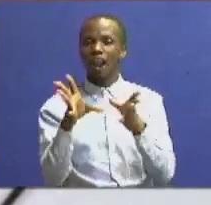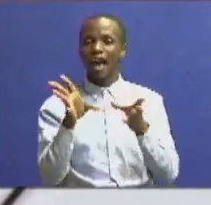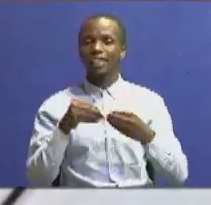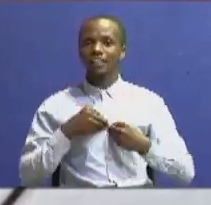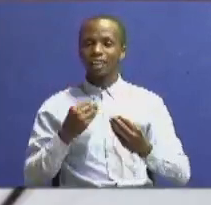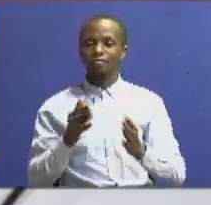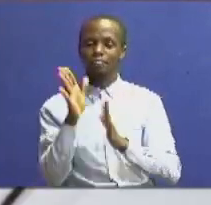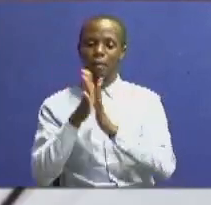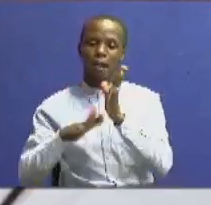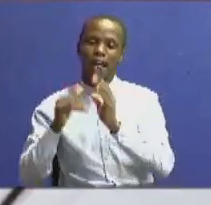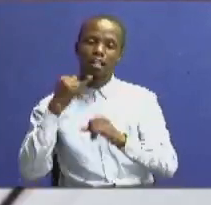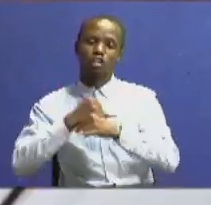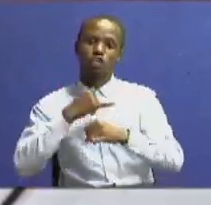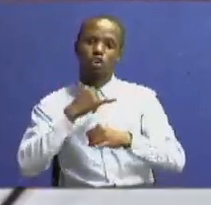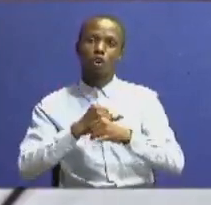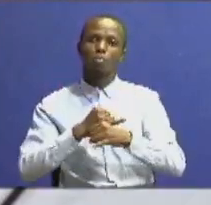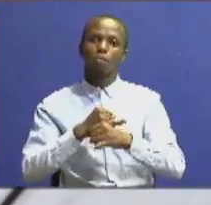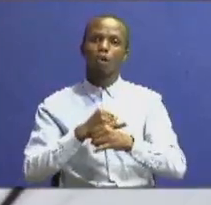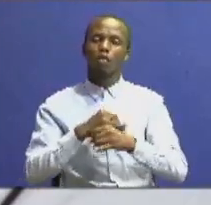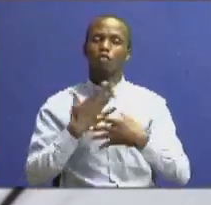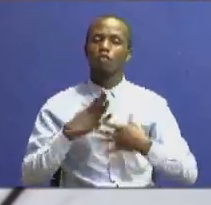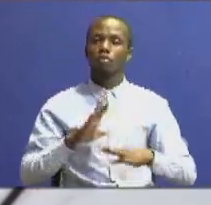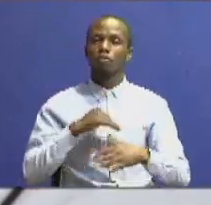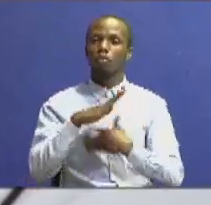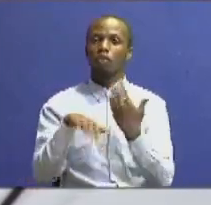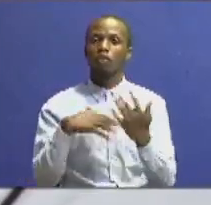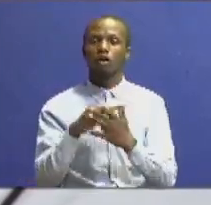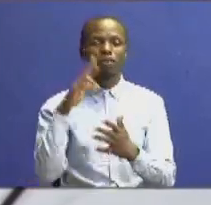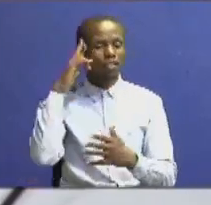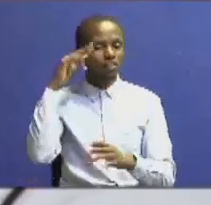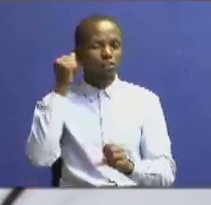kwamba tupange ajira ya hawa vijana. That is the reason why we are doing housing.